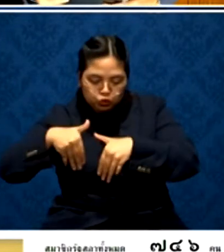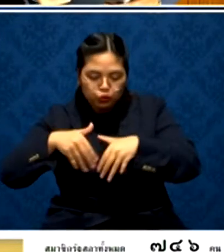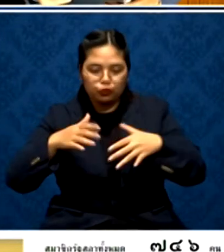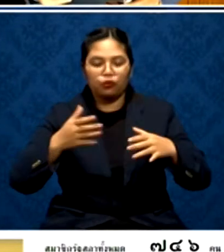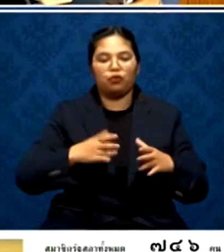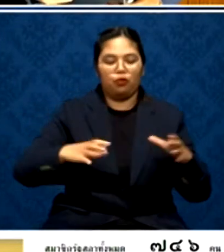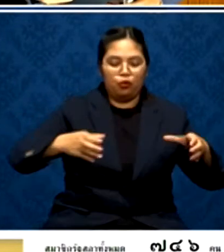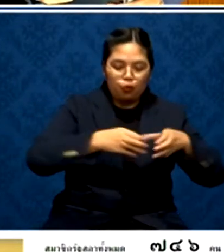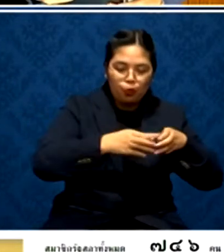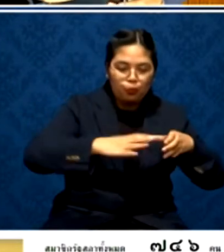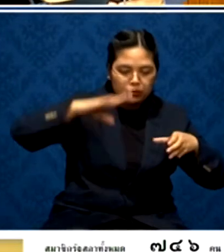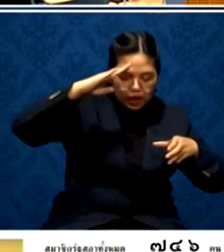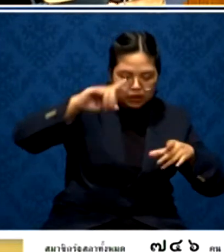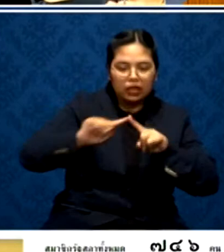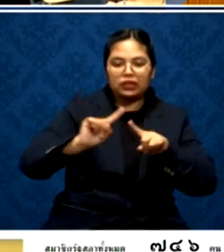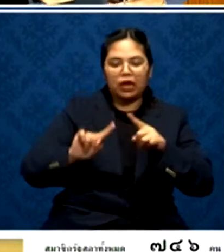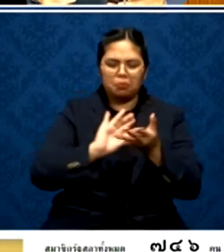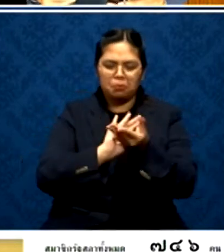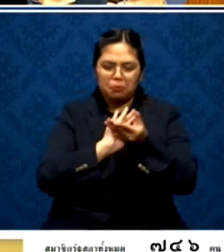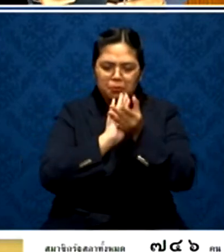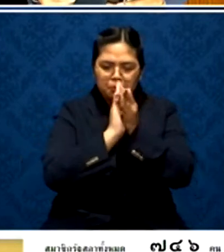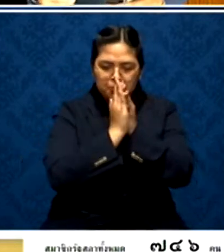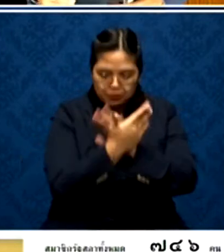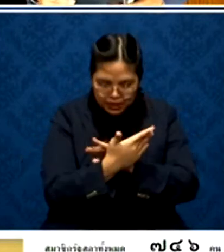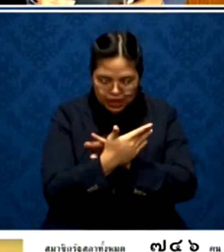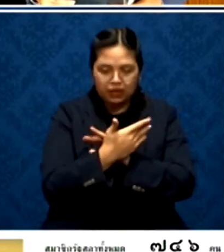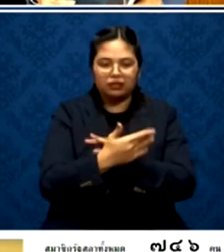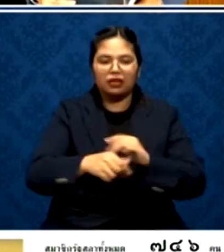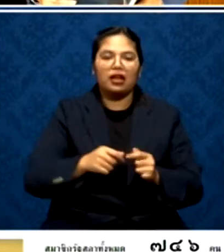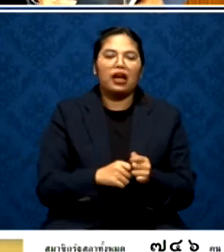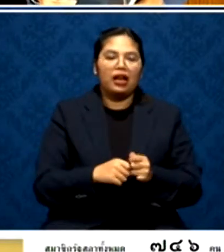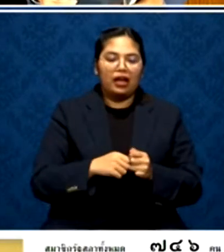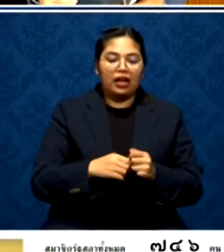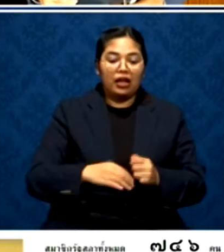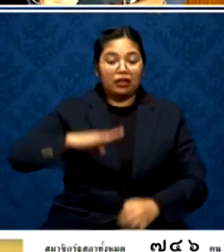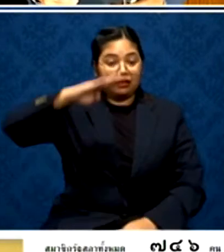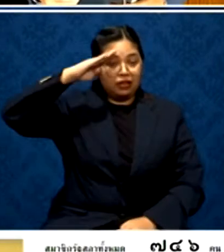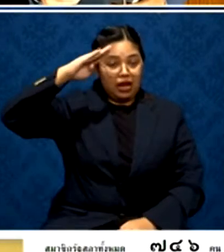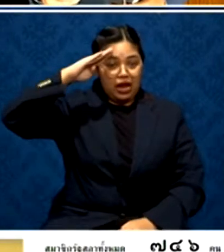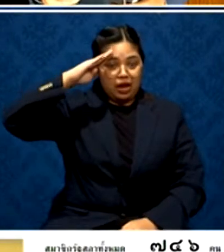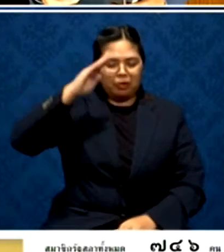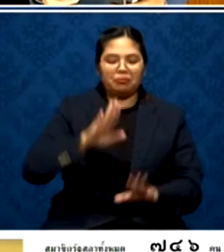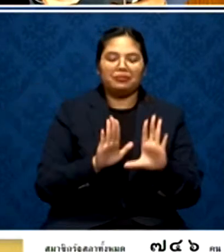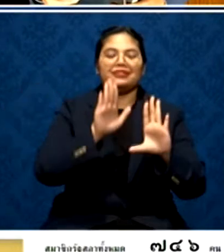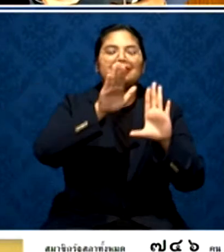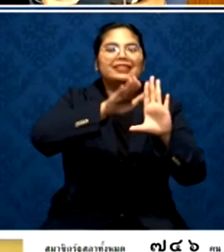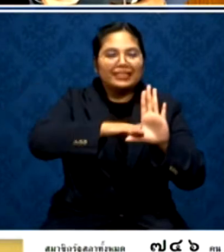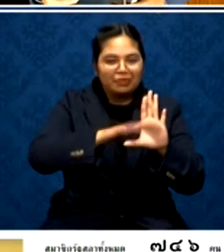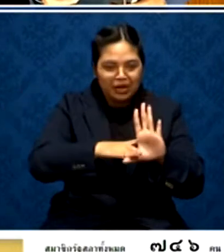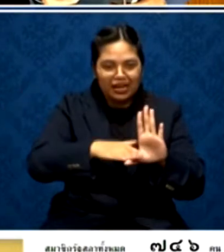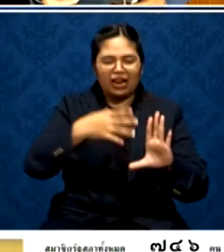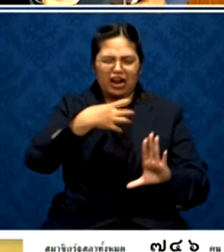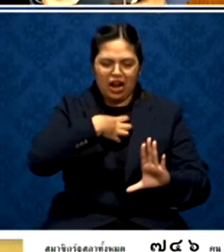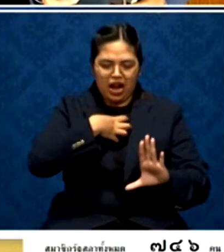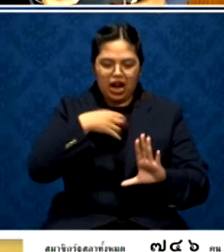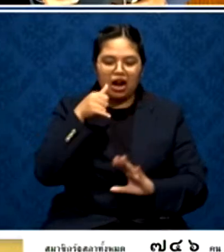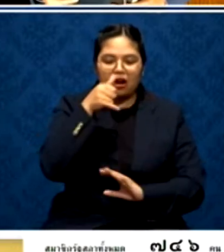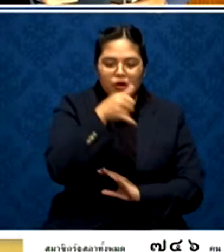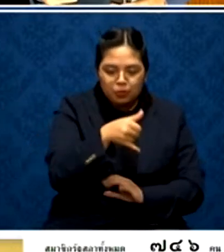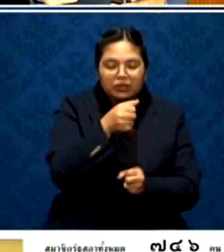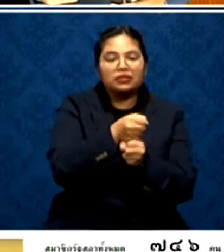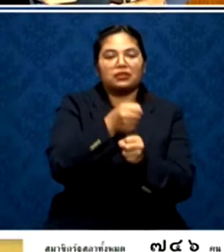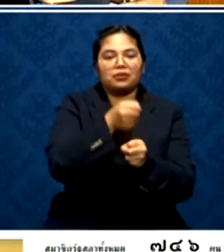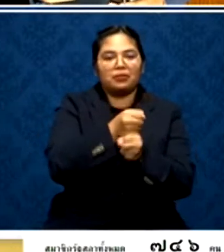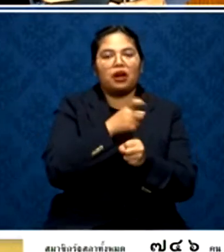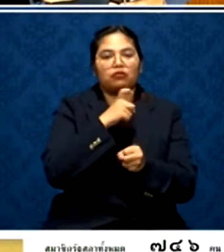เปลี่ยนรูปแบบการเกณฑ์ทหารเป็นแบบสมัครใจปรับปรุงการฝึกนักศึกษาวิชาทหารหน่วยบั